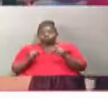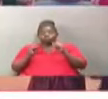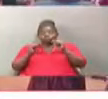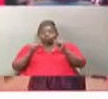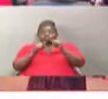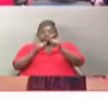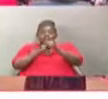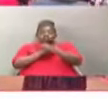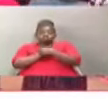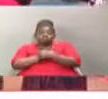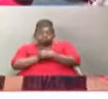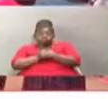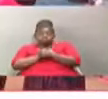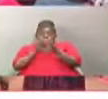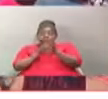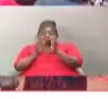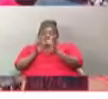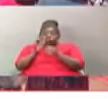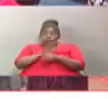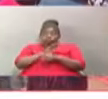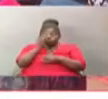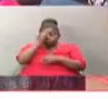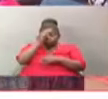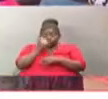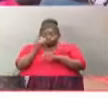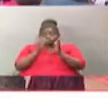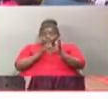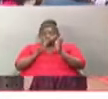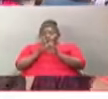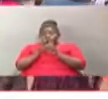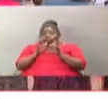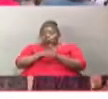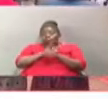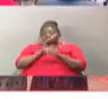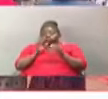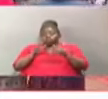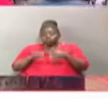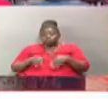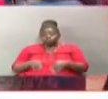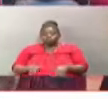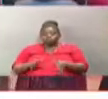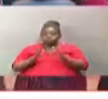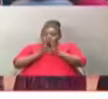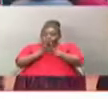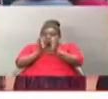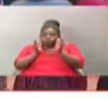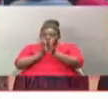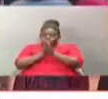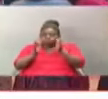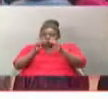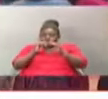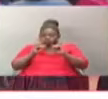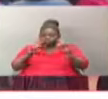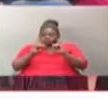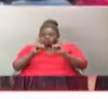Kristo, lwaki Yesu yazaalibwa. Tubabuuliridde, tubasabidde, naye ensonga endala